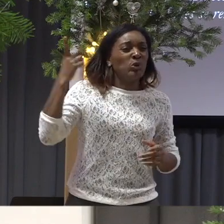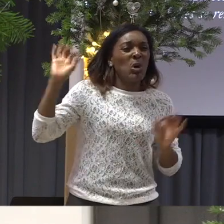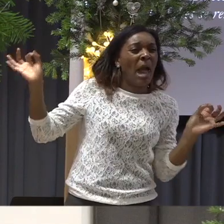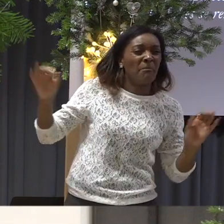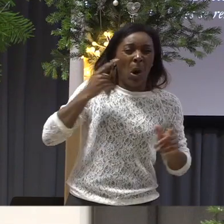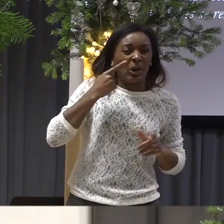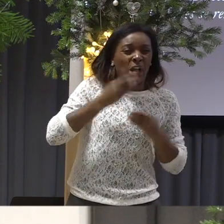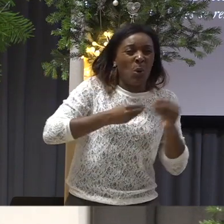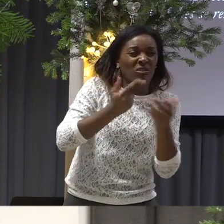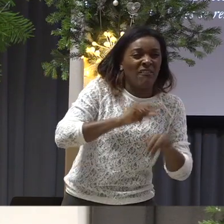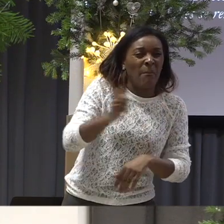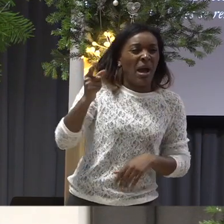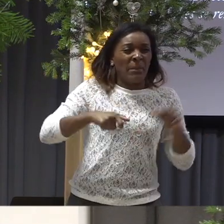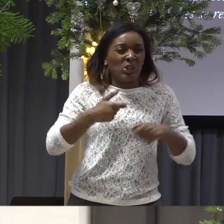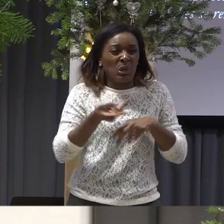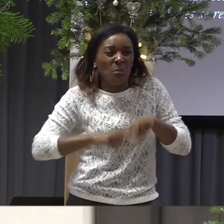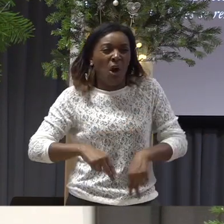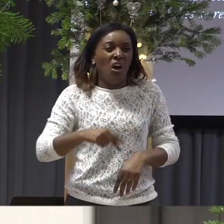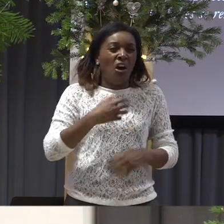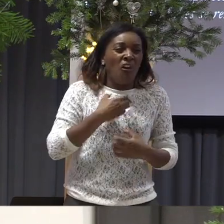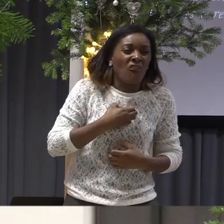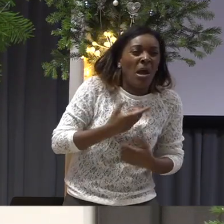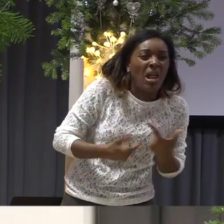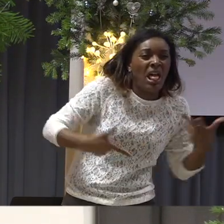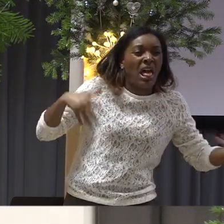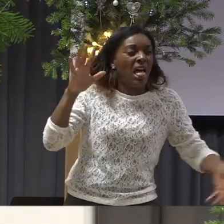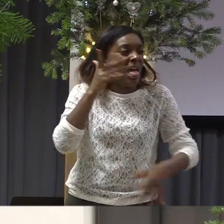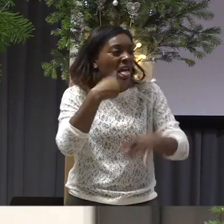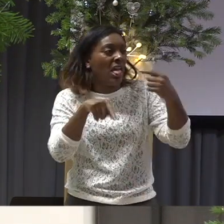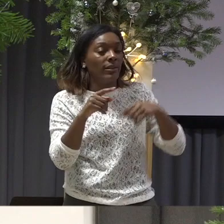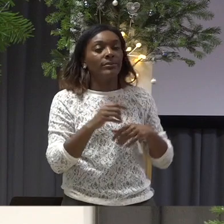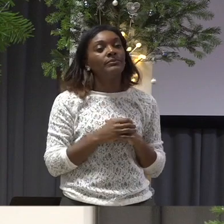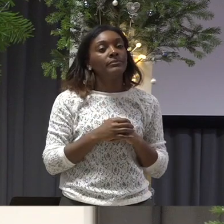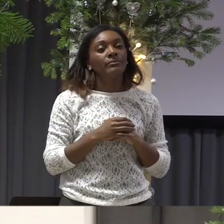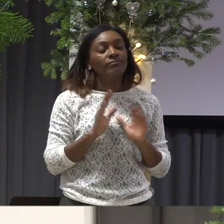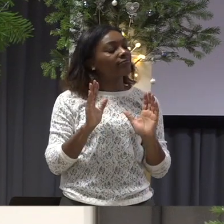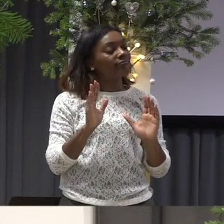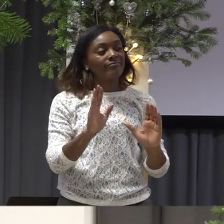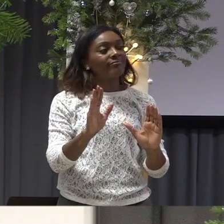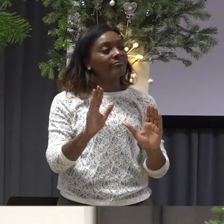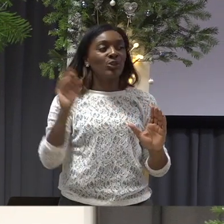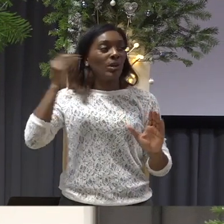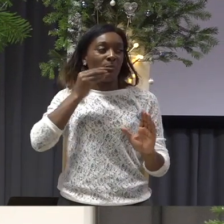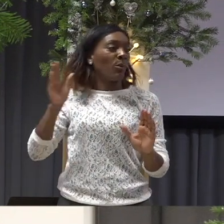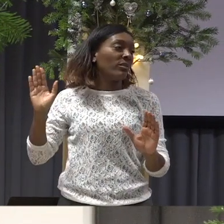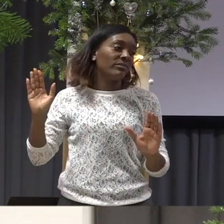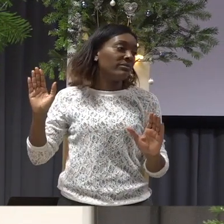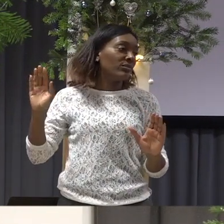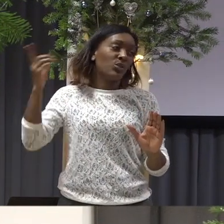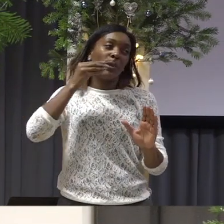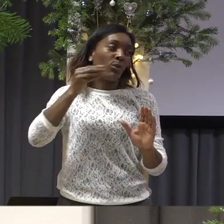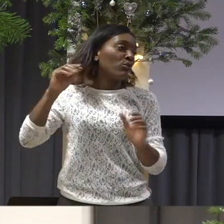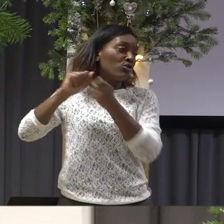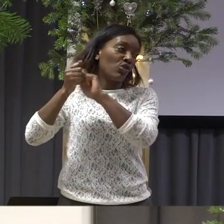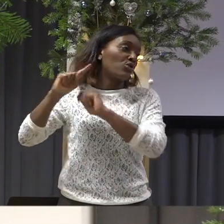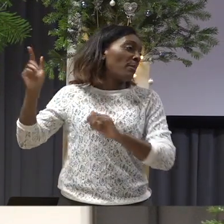toi. Garde la main de Dieu. Et je termine en disant, n'abandonne pas. N'abandonne pas parce que